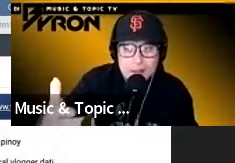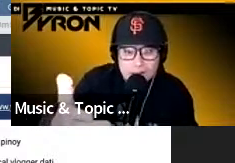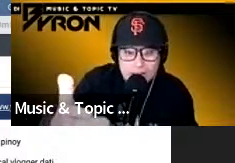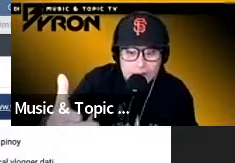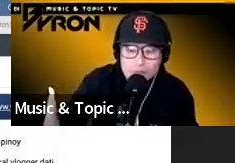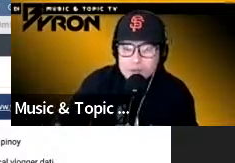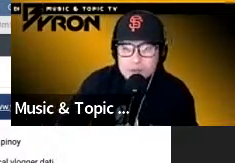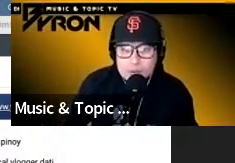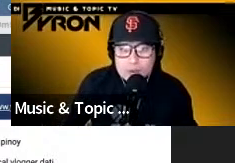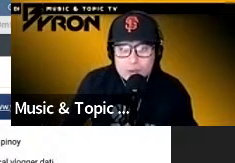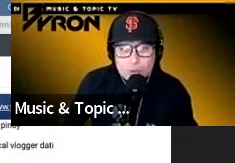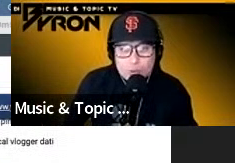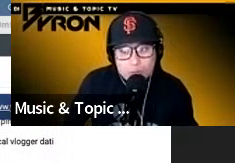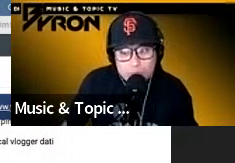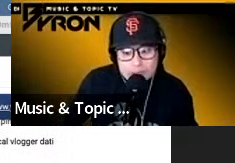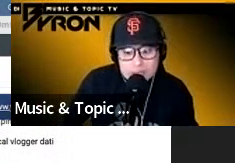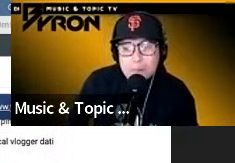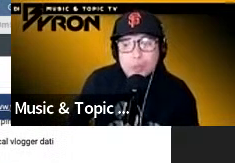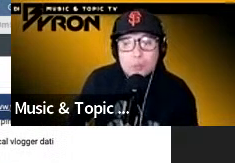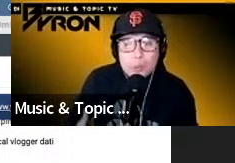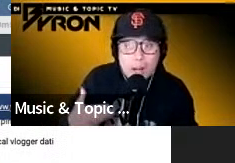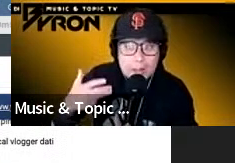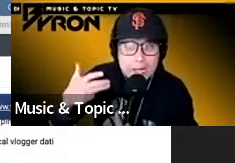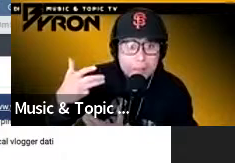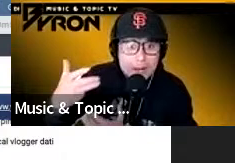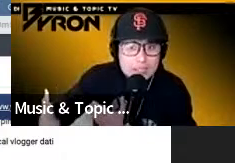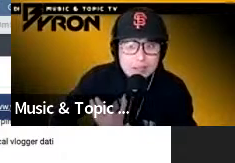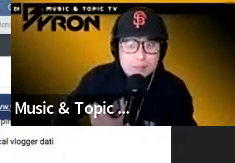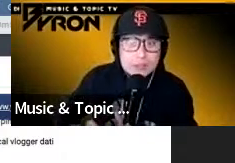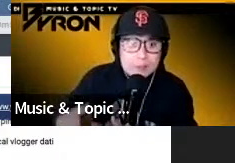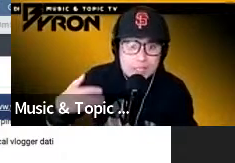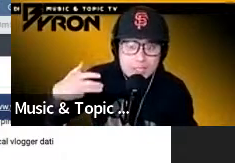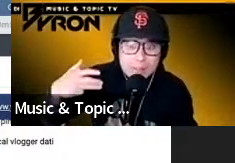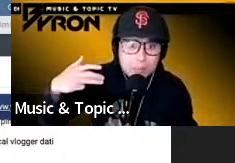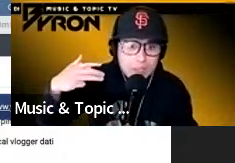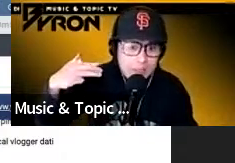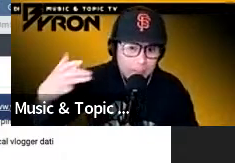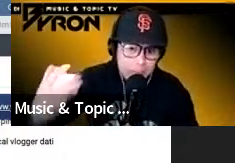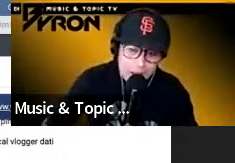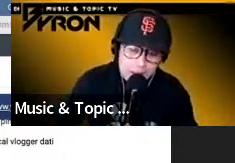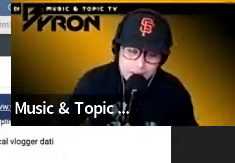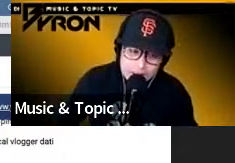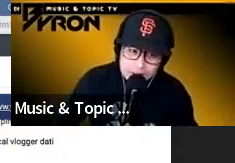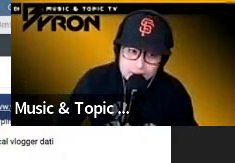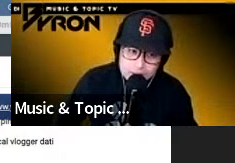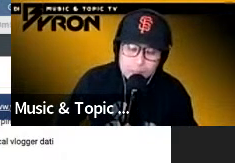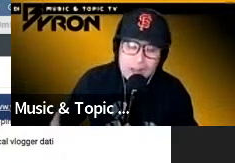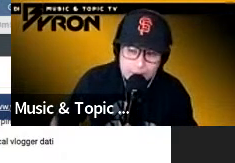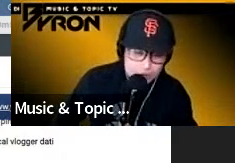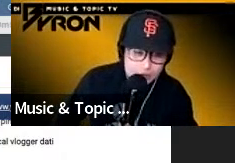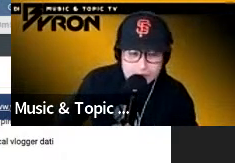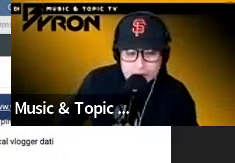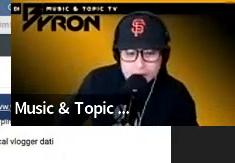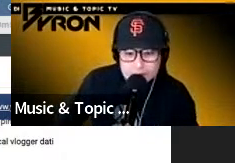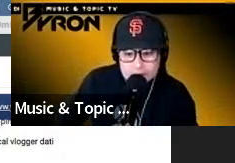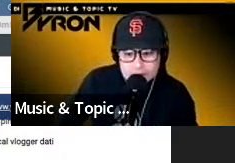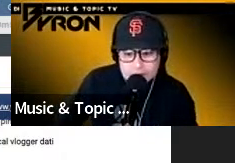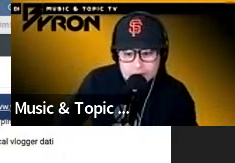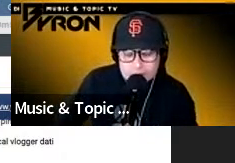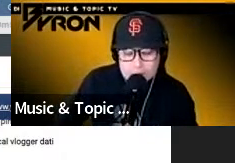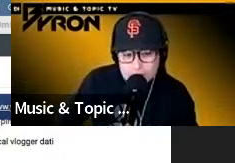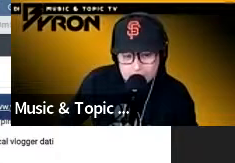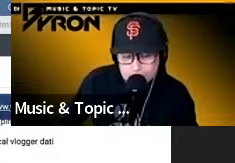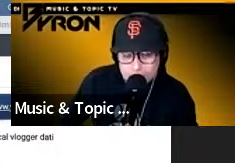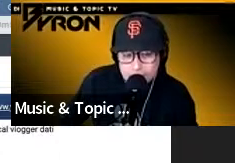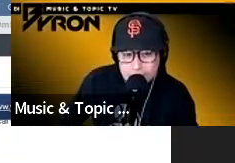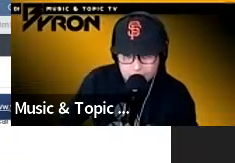si makagago kung for example bumabalik pa lang siya sa pagiging political vlogging o vlogger '